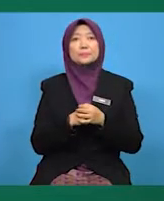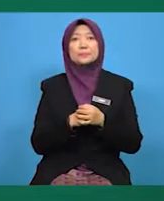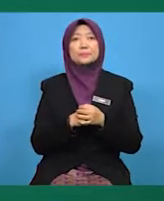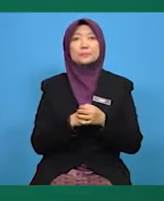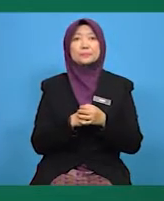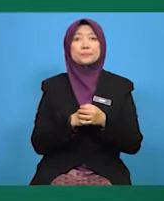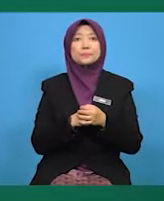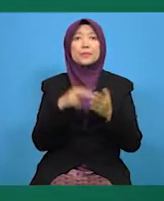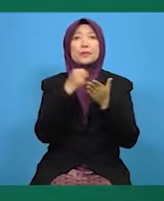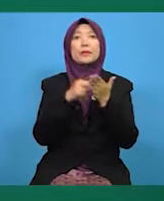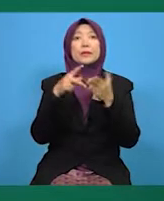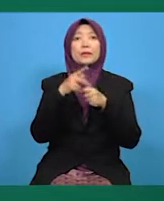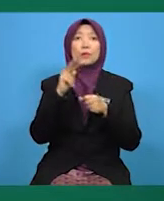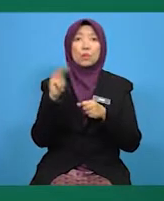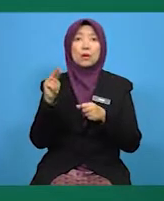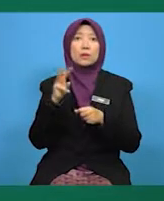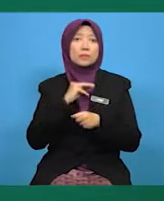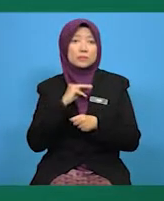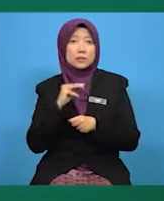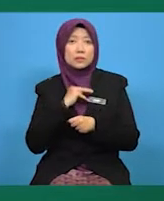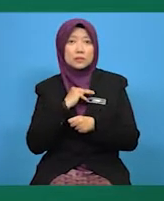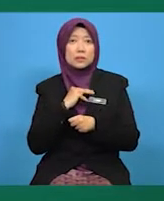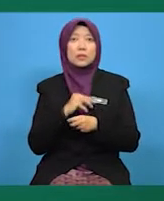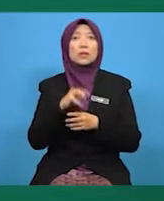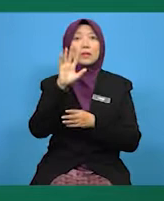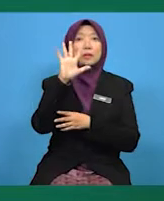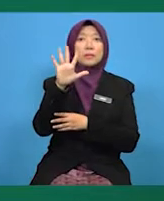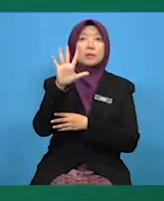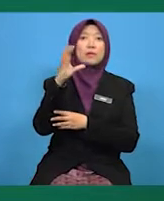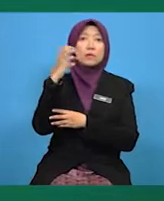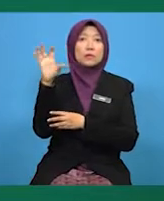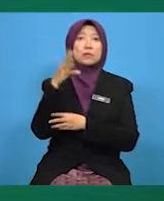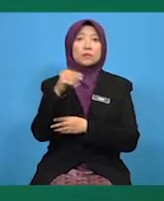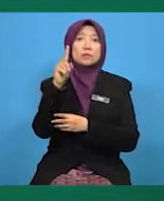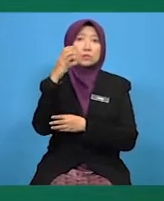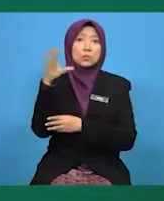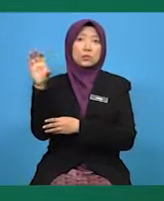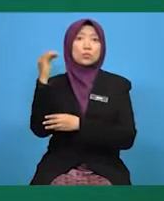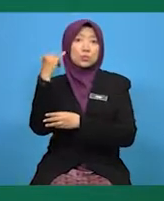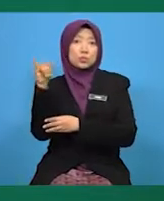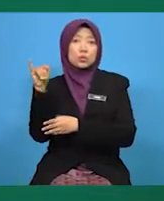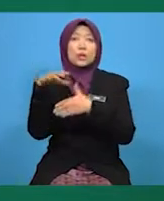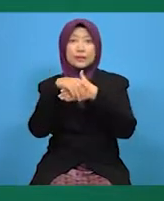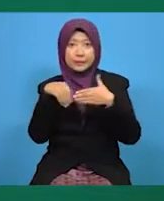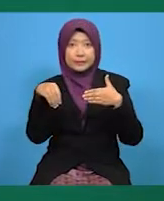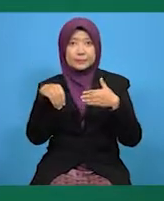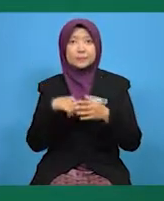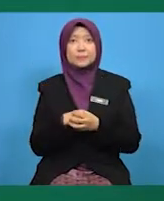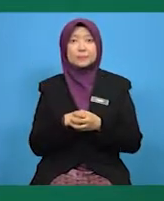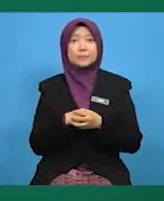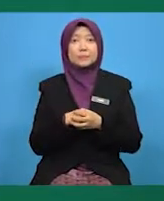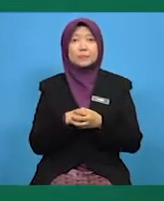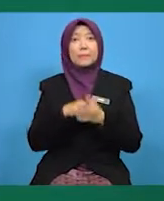mana nilai keluaran masing-masing ialah RM500 dan RM100 juta ringgit. Hal